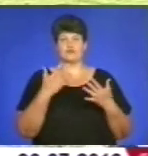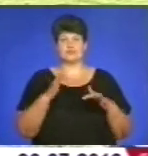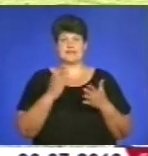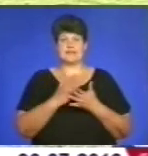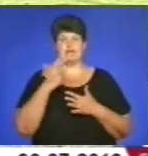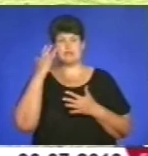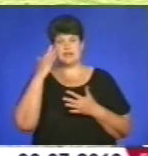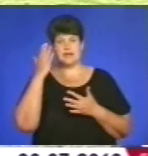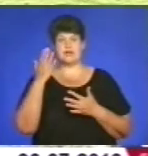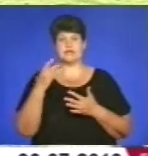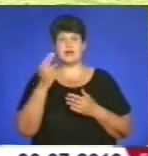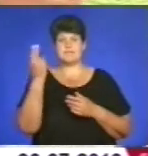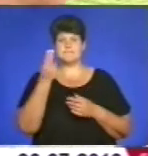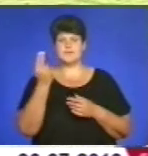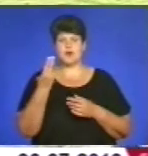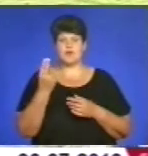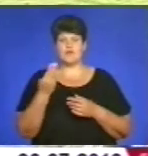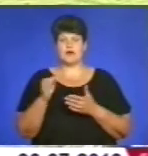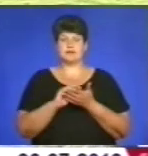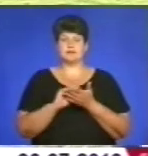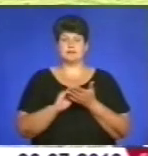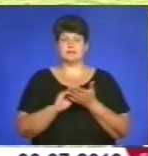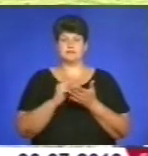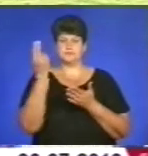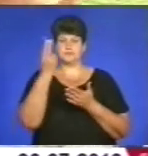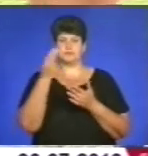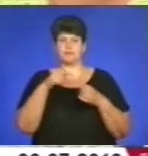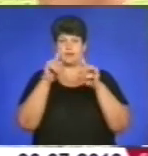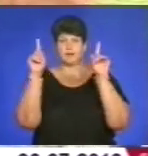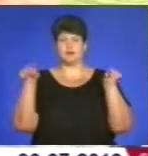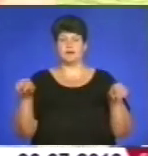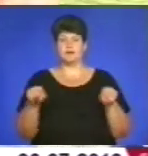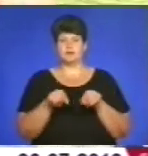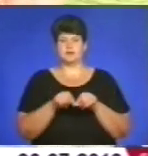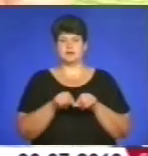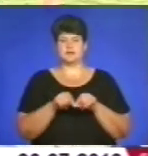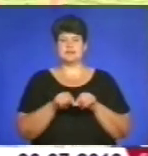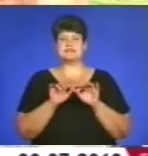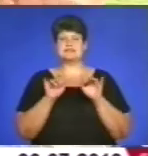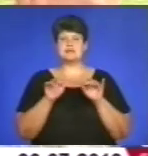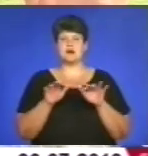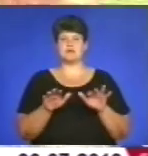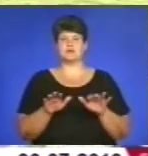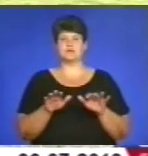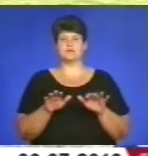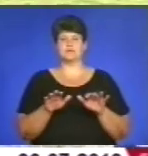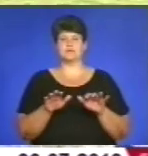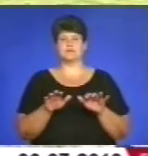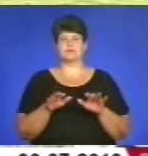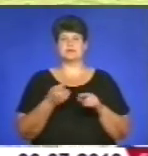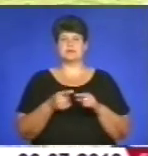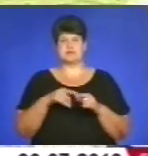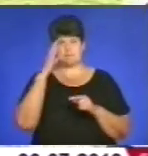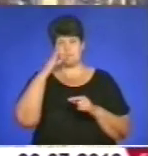ідеї намалювати, написати декілька картин іменно з заходом цих